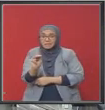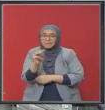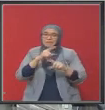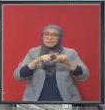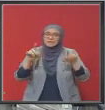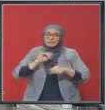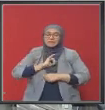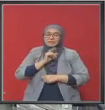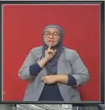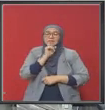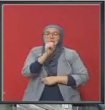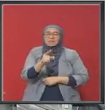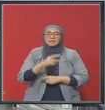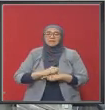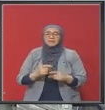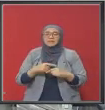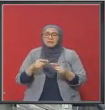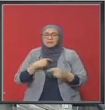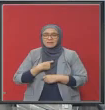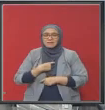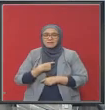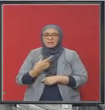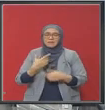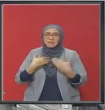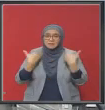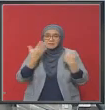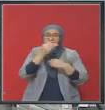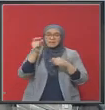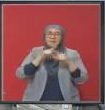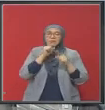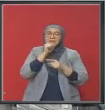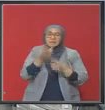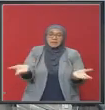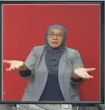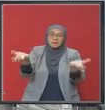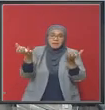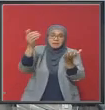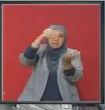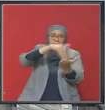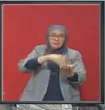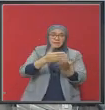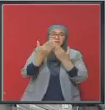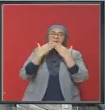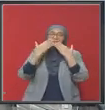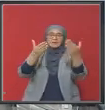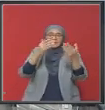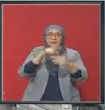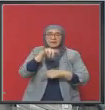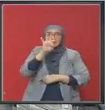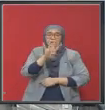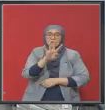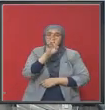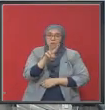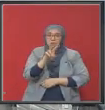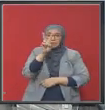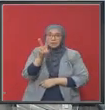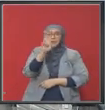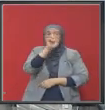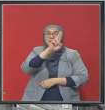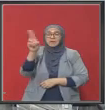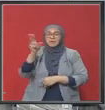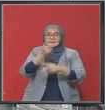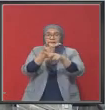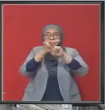terharu bagi pihak kementerian dan ingin mengucapkan terima kasih sekali lagi kepada 422 pop